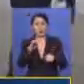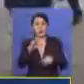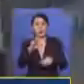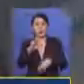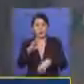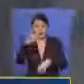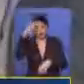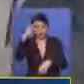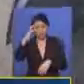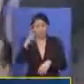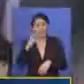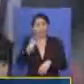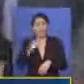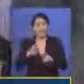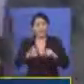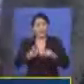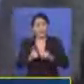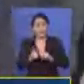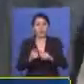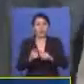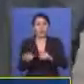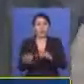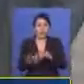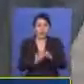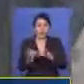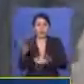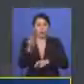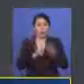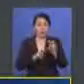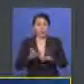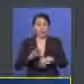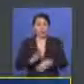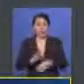орналасқан, қазір мұнда ғылыми, реставрациялық, археологиялық зерттеу жұмыстары жүргізіліп жатыр.